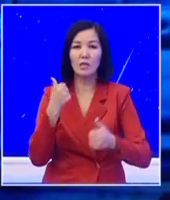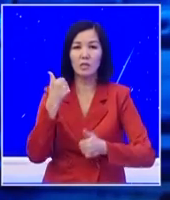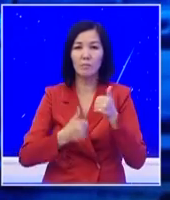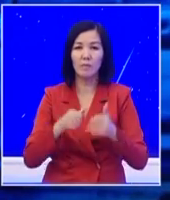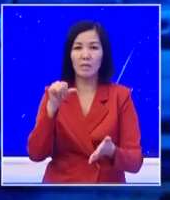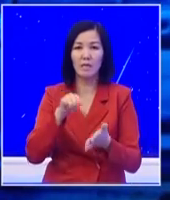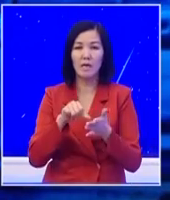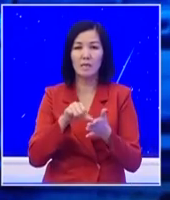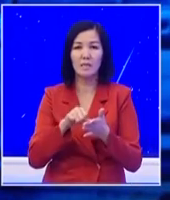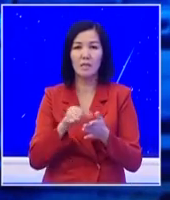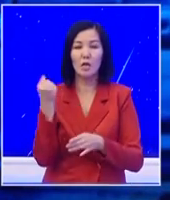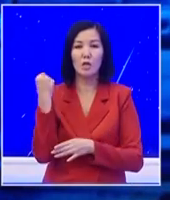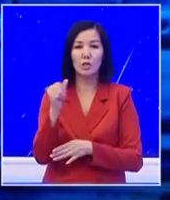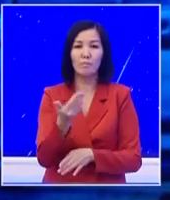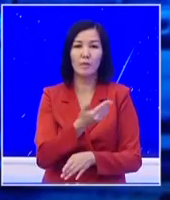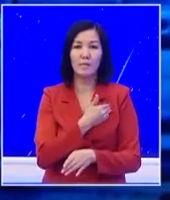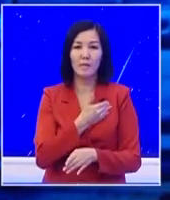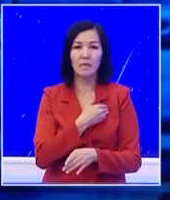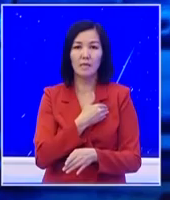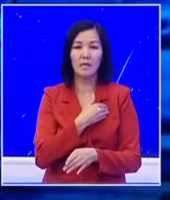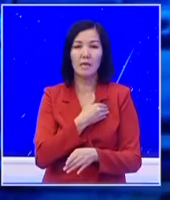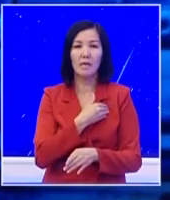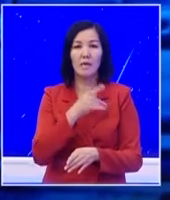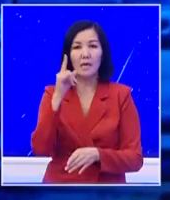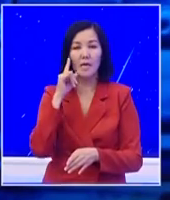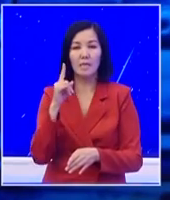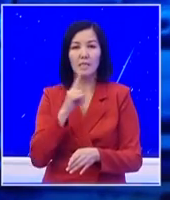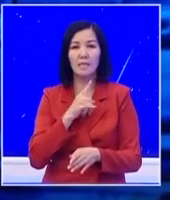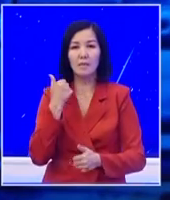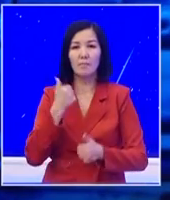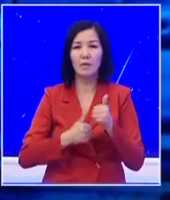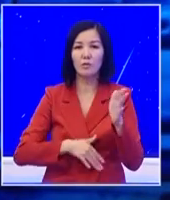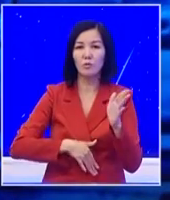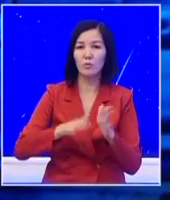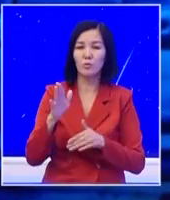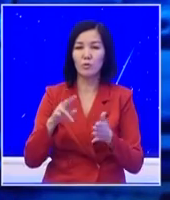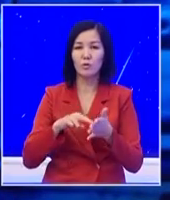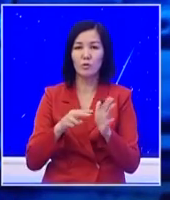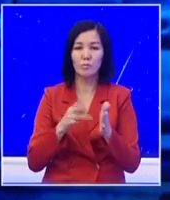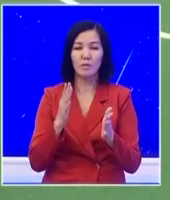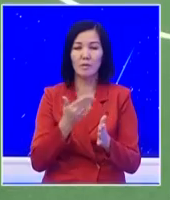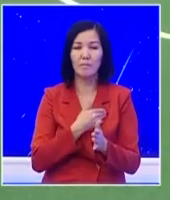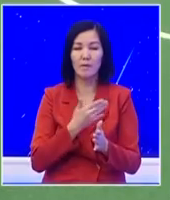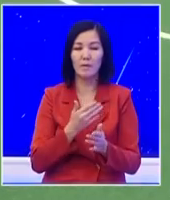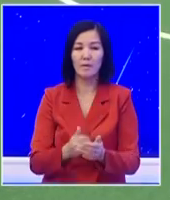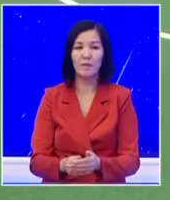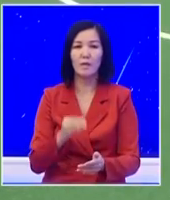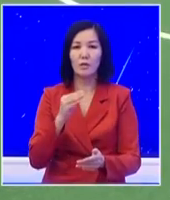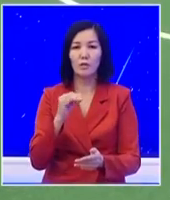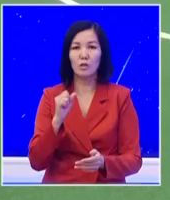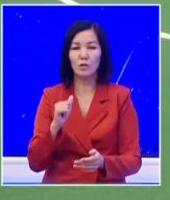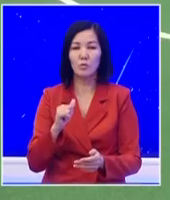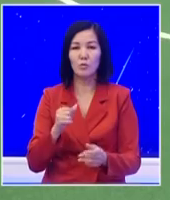қатыспақ. Мақсат – жеңімпаз атану. Сонымен қатар ел біріншілігінде де үздік шығуда жоспарда. Жетісулық